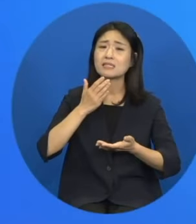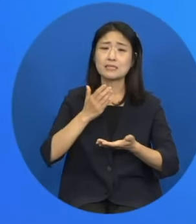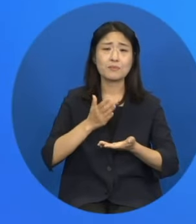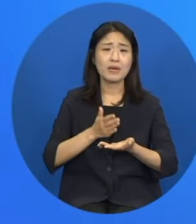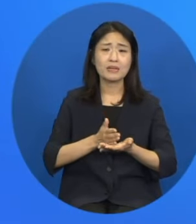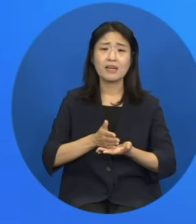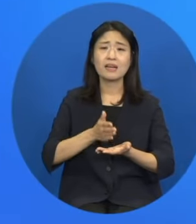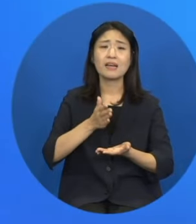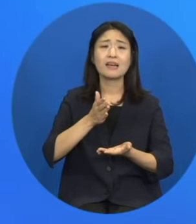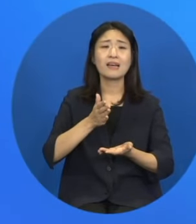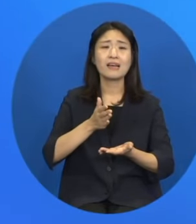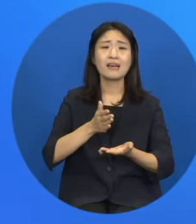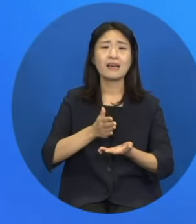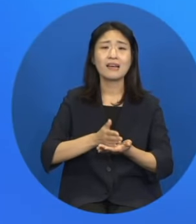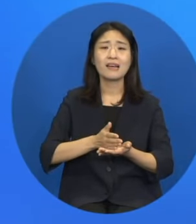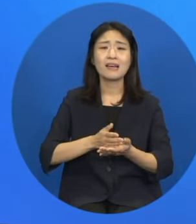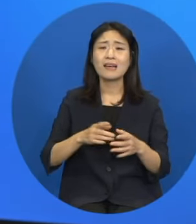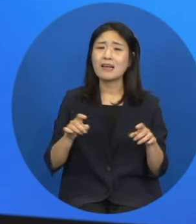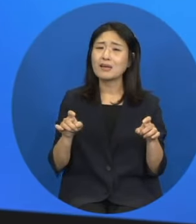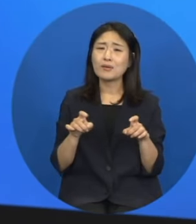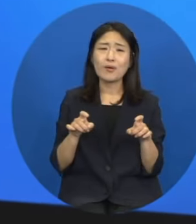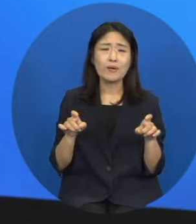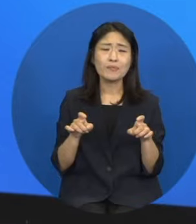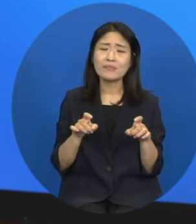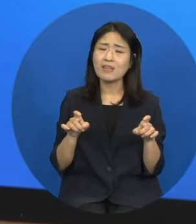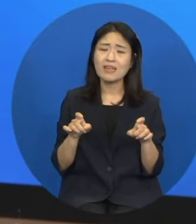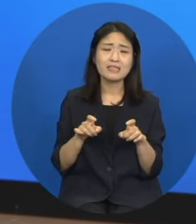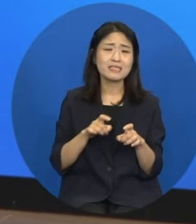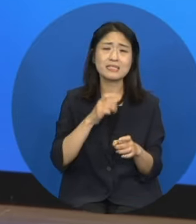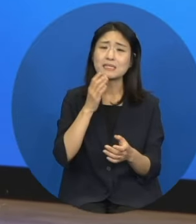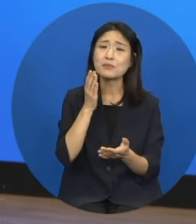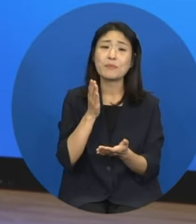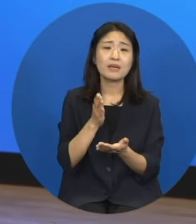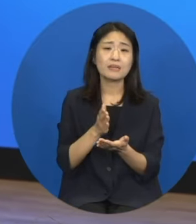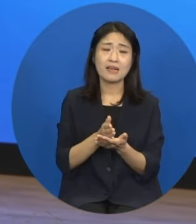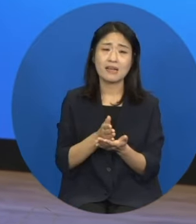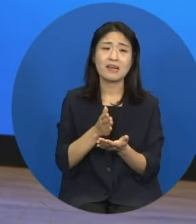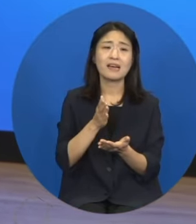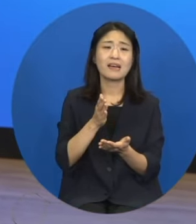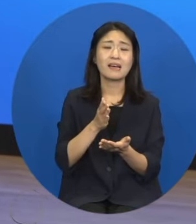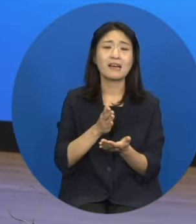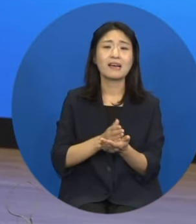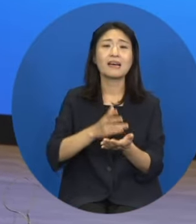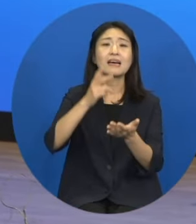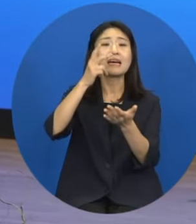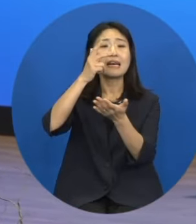놀라지 마라, 겁내지 마라, 겁내지 마라.